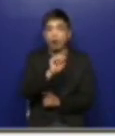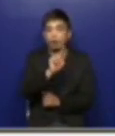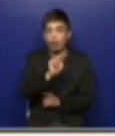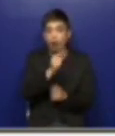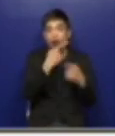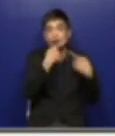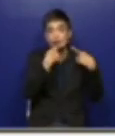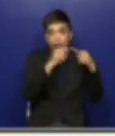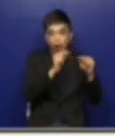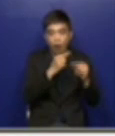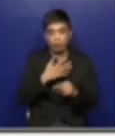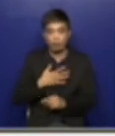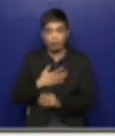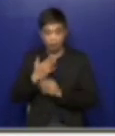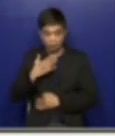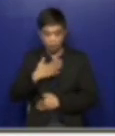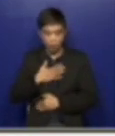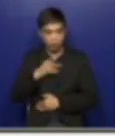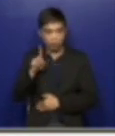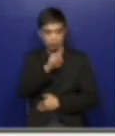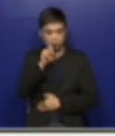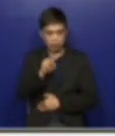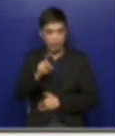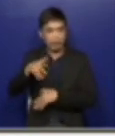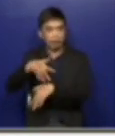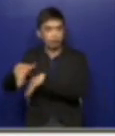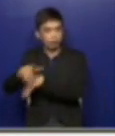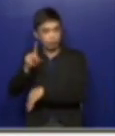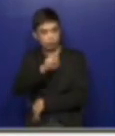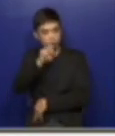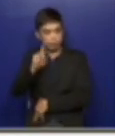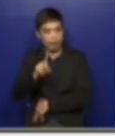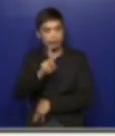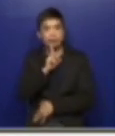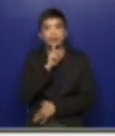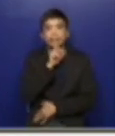ที่ผมและประชาชนยังสงสัยในข้อมูลอยู่ครับขอขอบพระคุณครับ ครับ